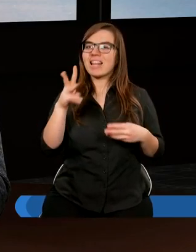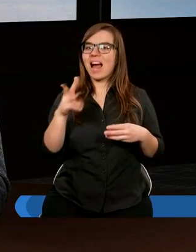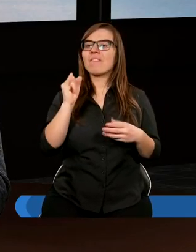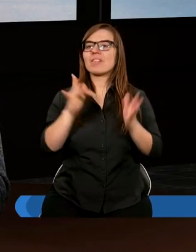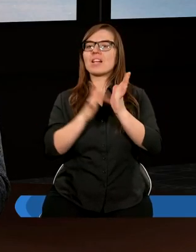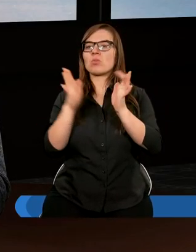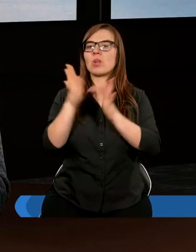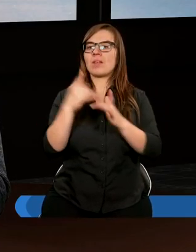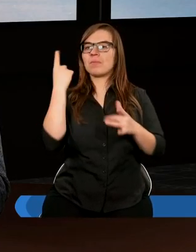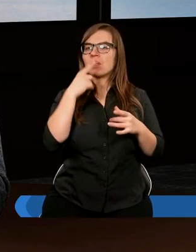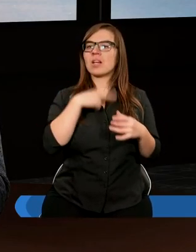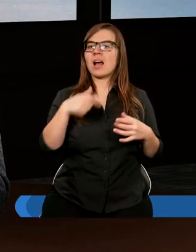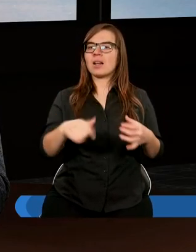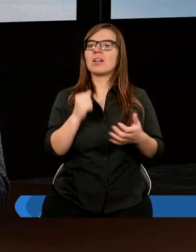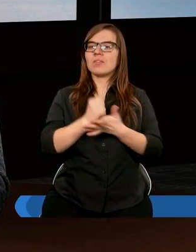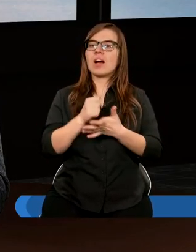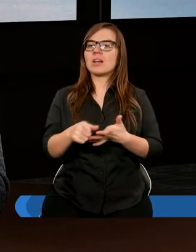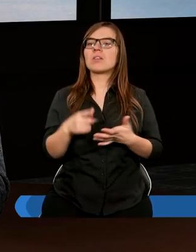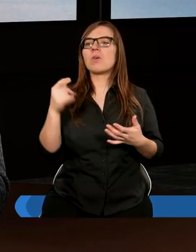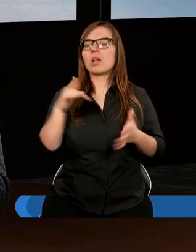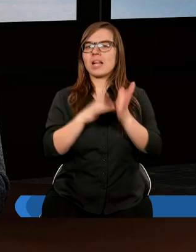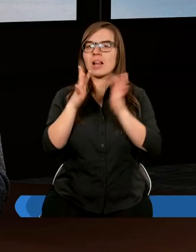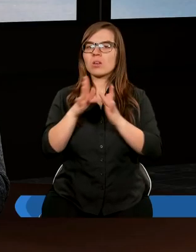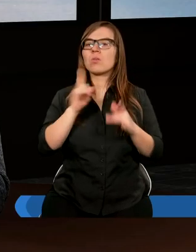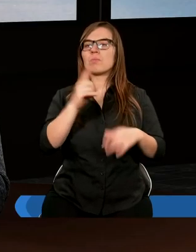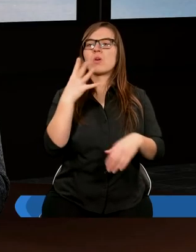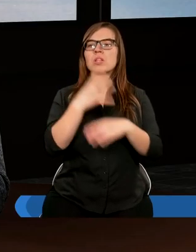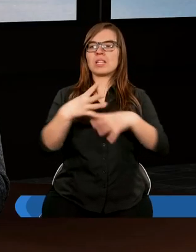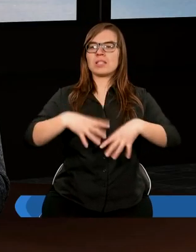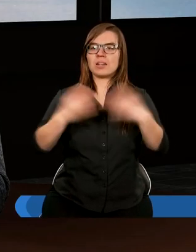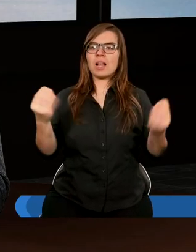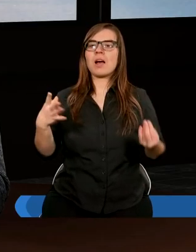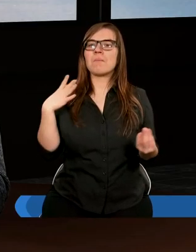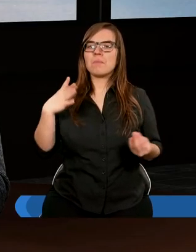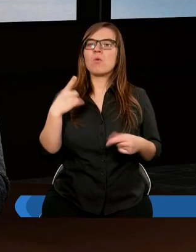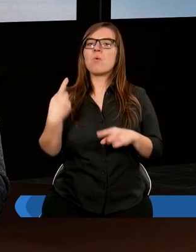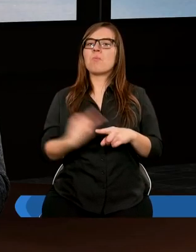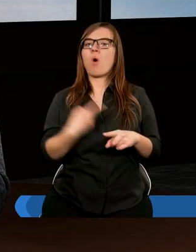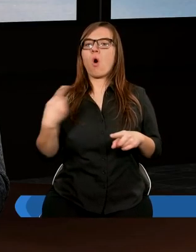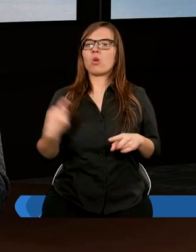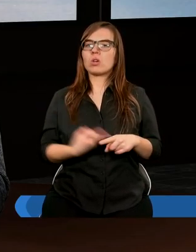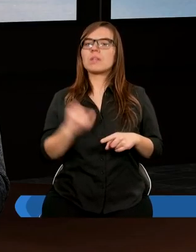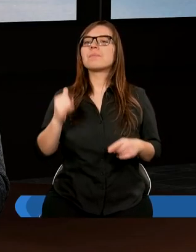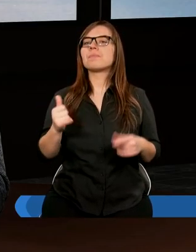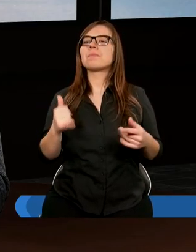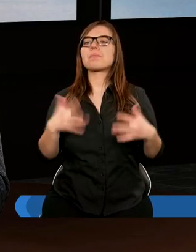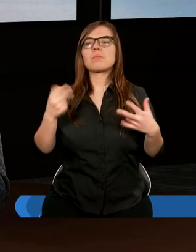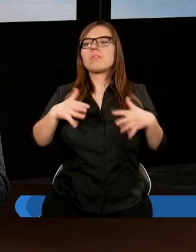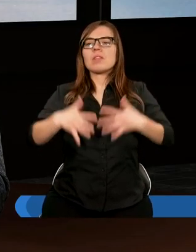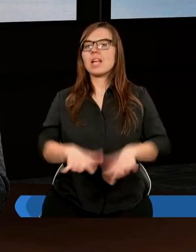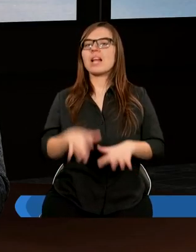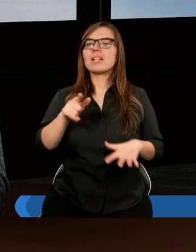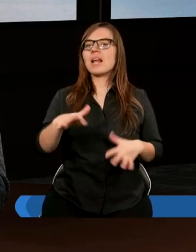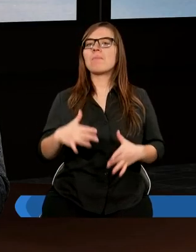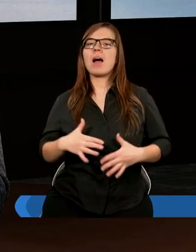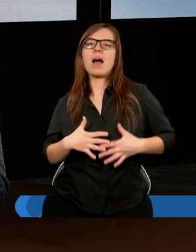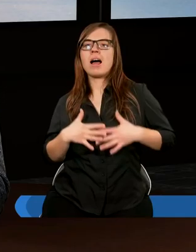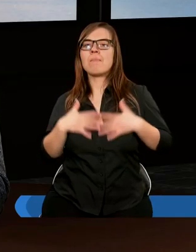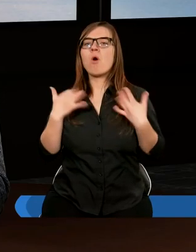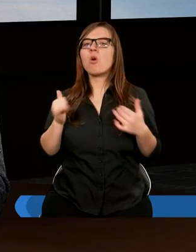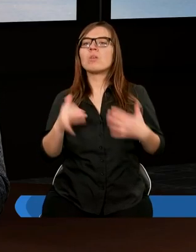Jezusa Chrystusa. Jezusa Chrystusa, który był po 40 dniach postu i w sumie nie uległ tym emocjom,